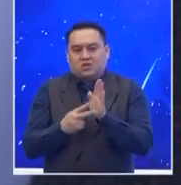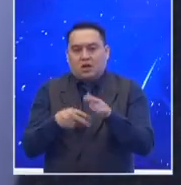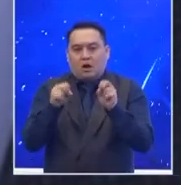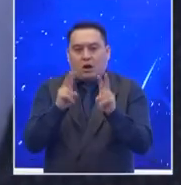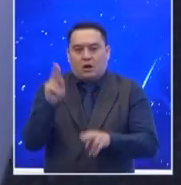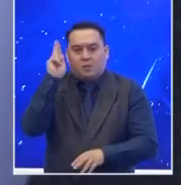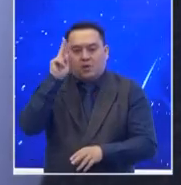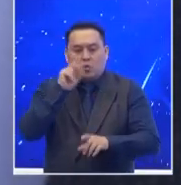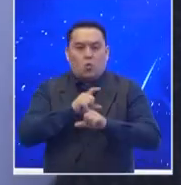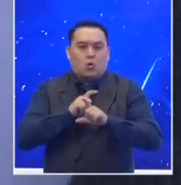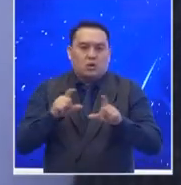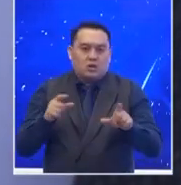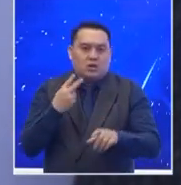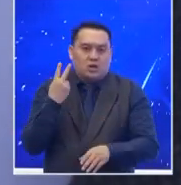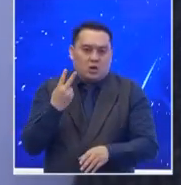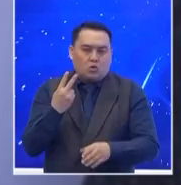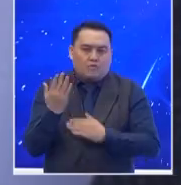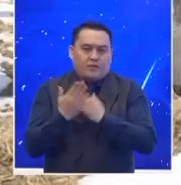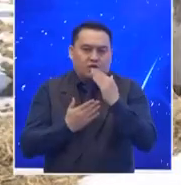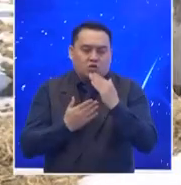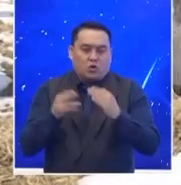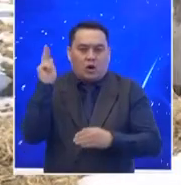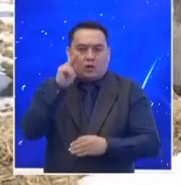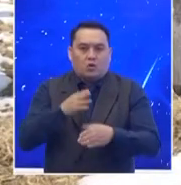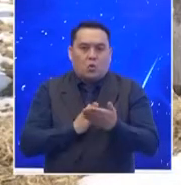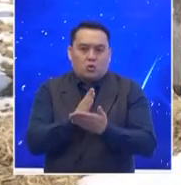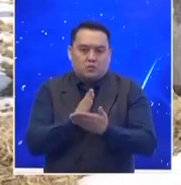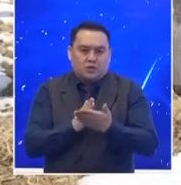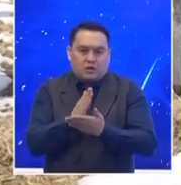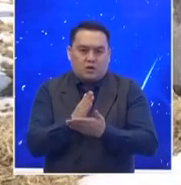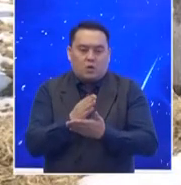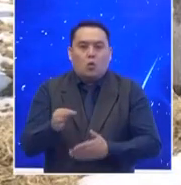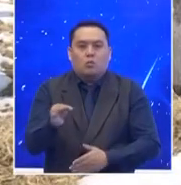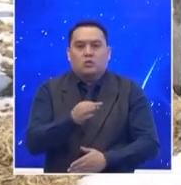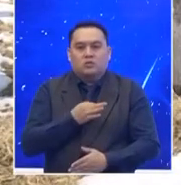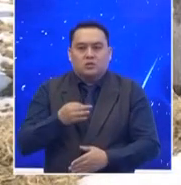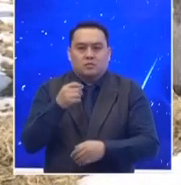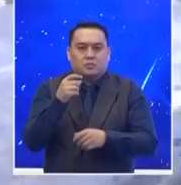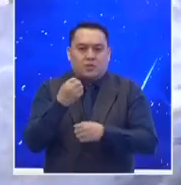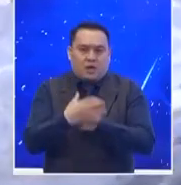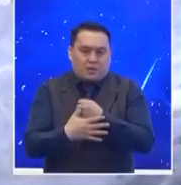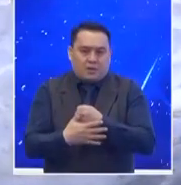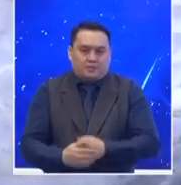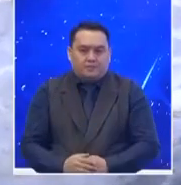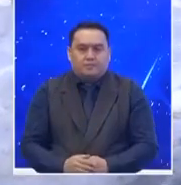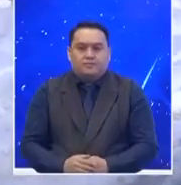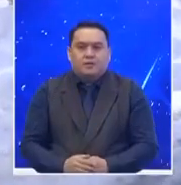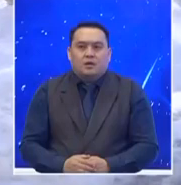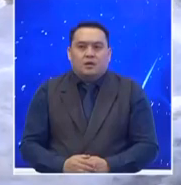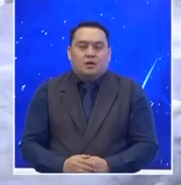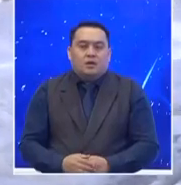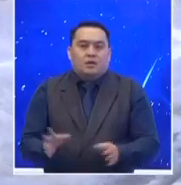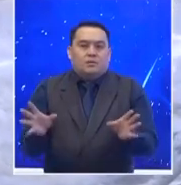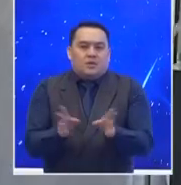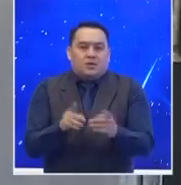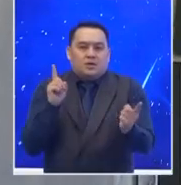білім беру оқу орындарында және 2 жоғары оқу орнында қызмет атқаруда, 1 облыстық мекеме болып табылады. Айта кетейік, келелі